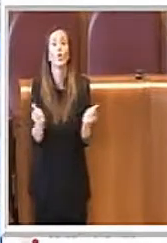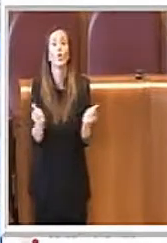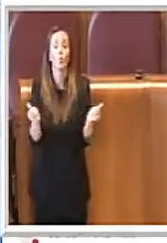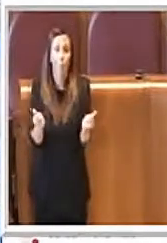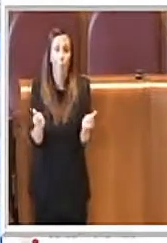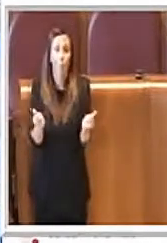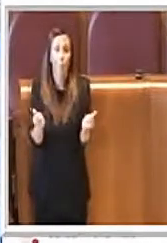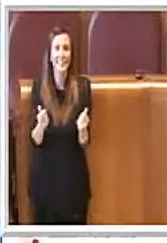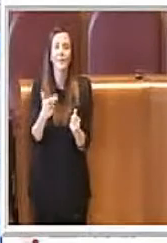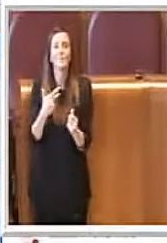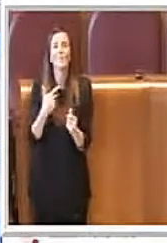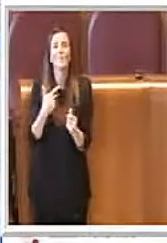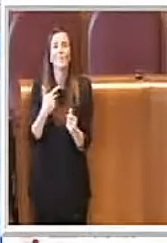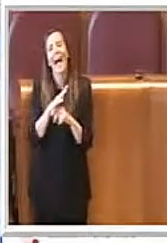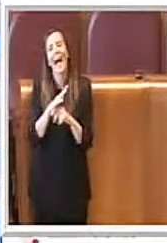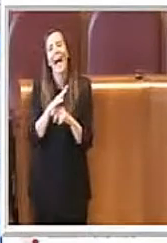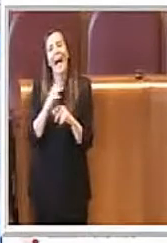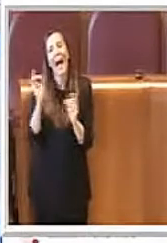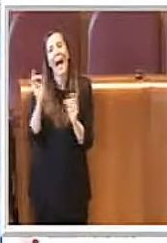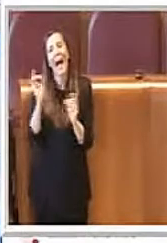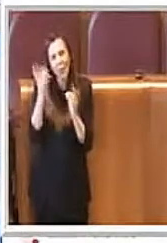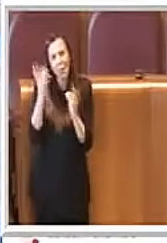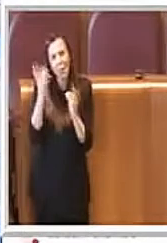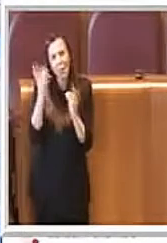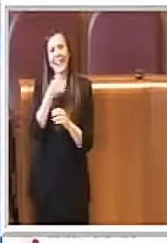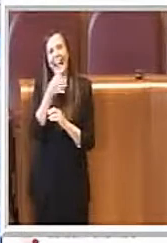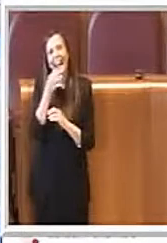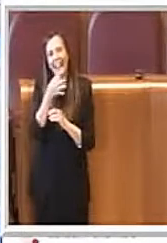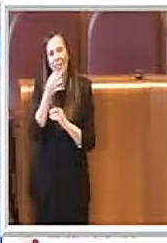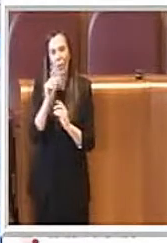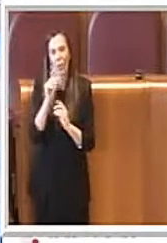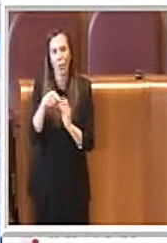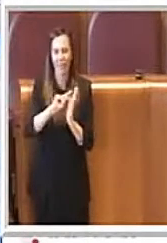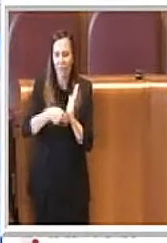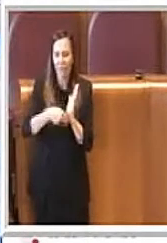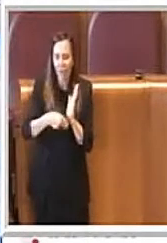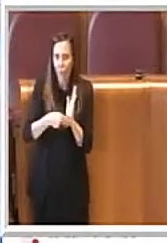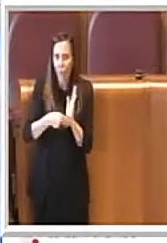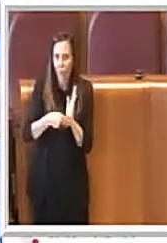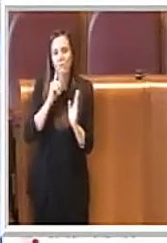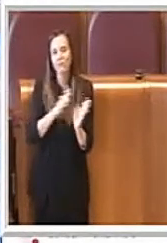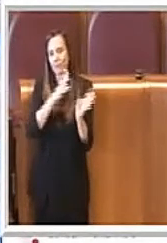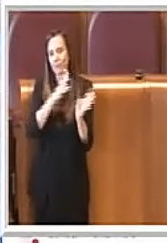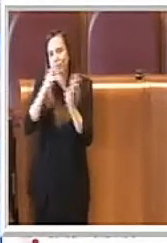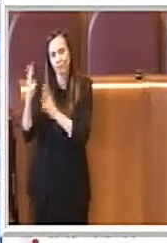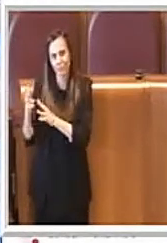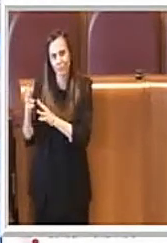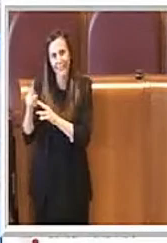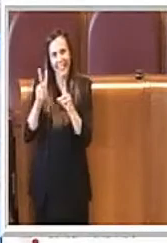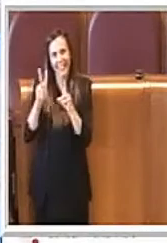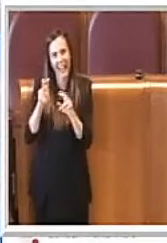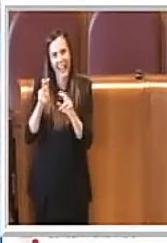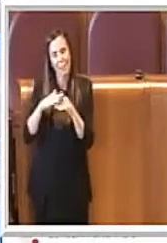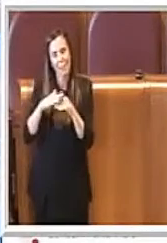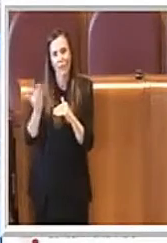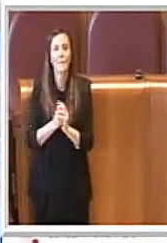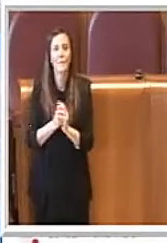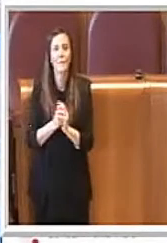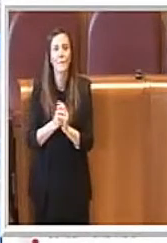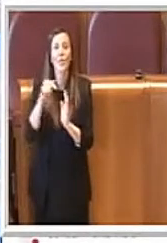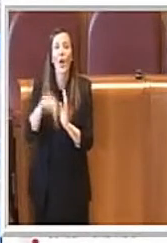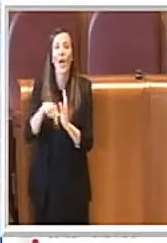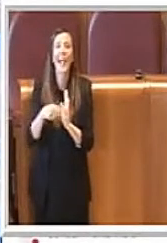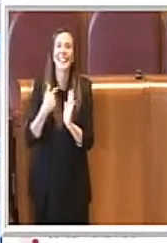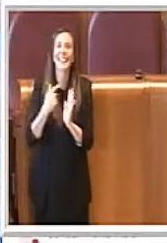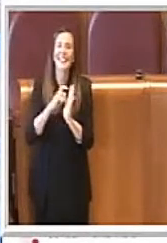andato un po' fuori tema nella sua dichiarazione di voto. E poi vorrei rispondere appunto anche a chi ha parlato di una determina oggi